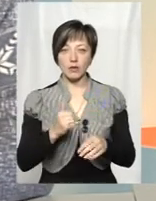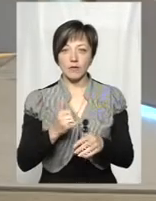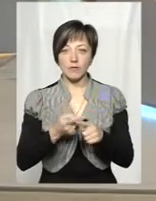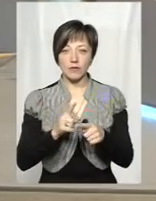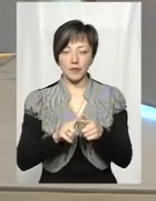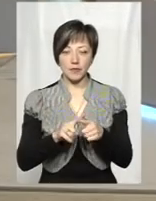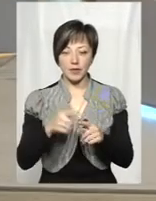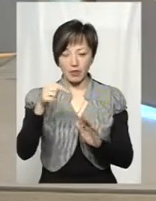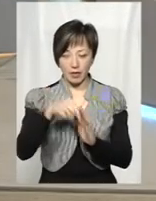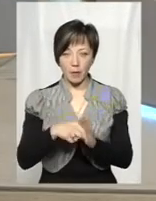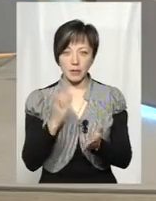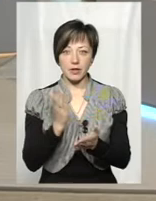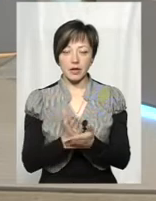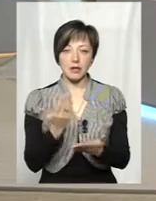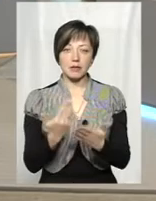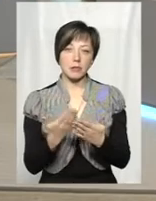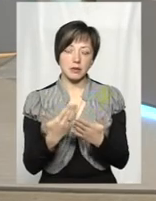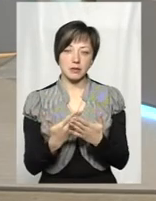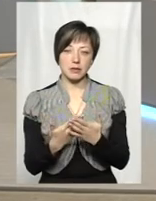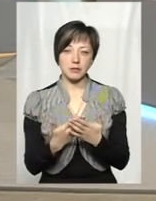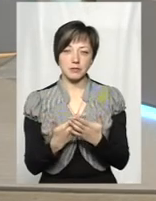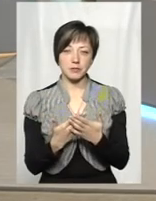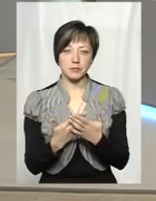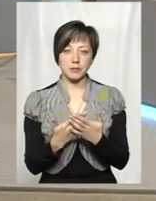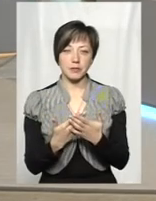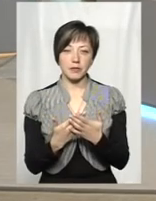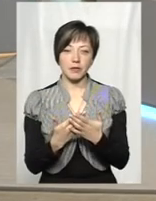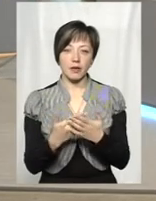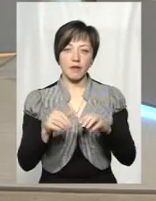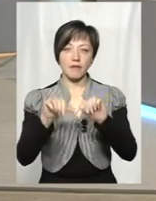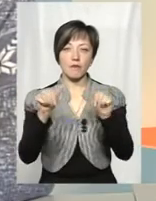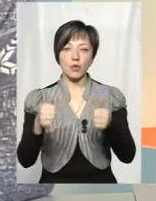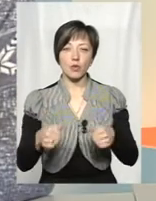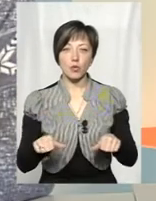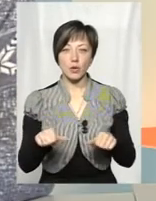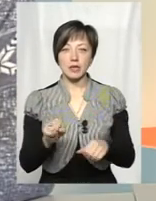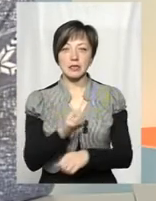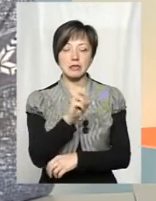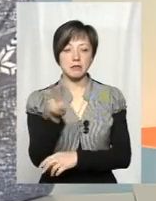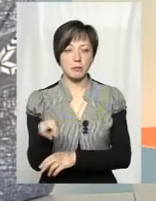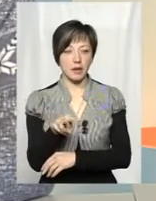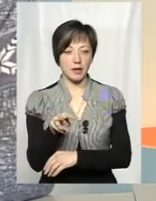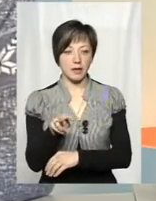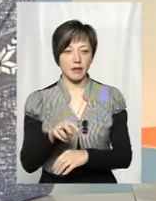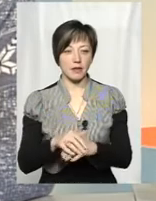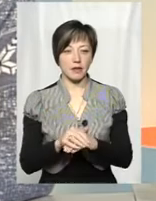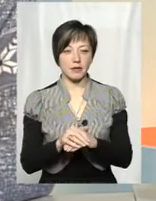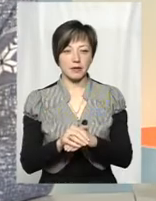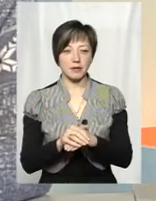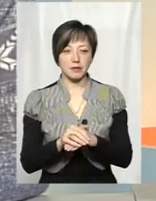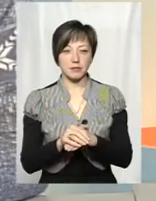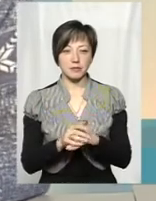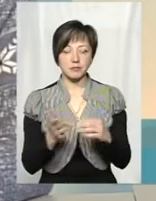насипах мають, наприклад, фігури змії.